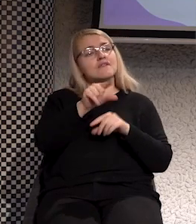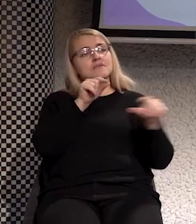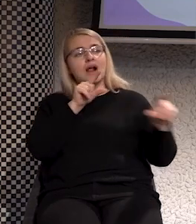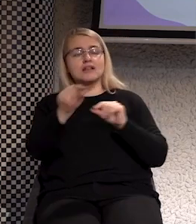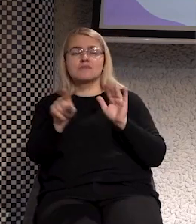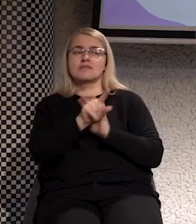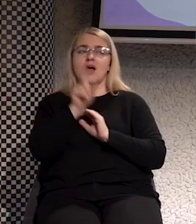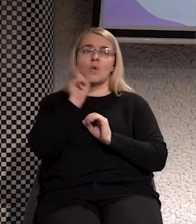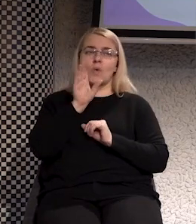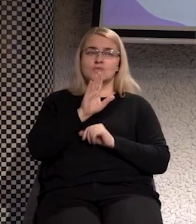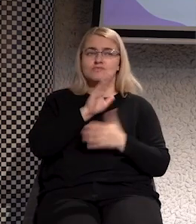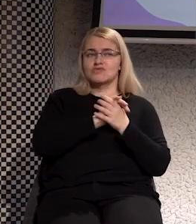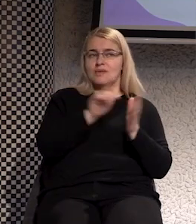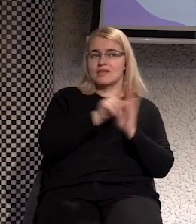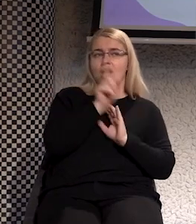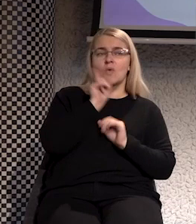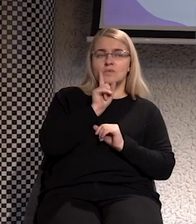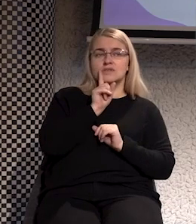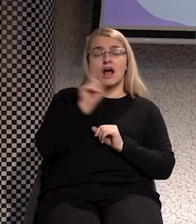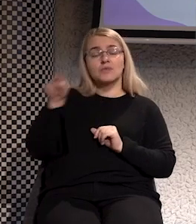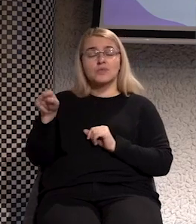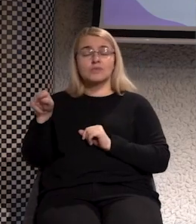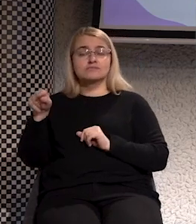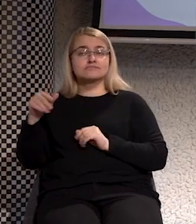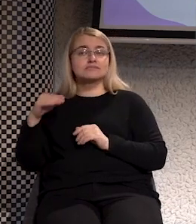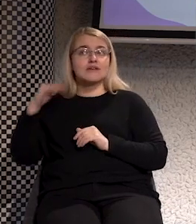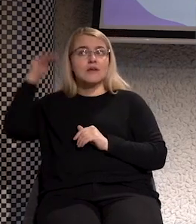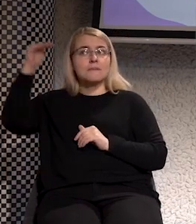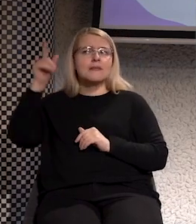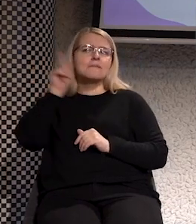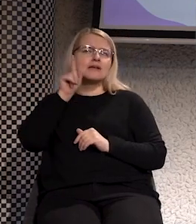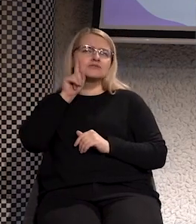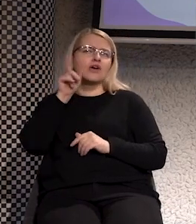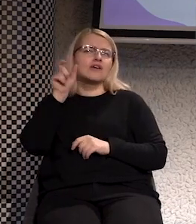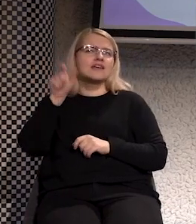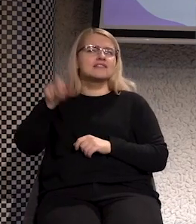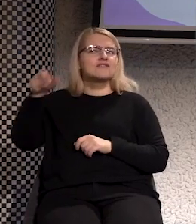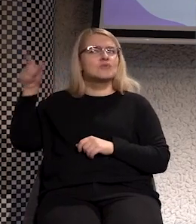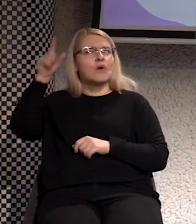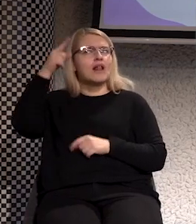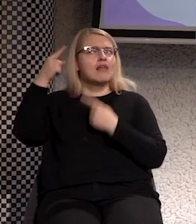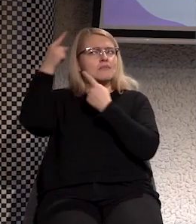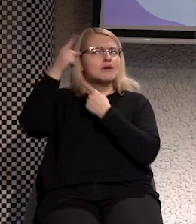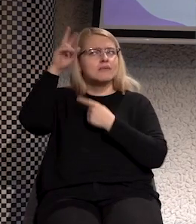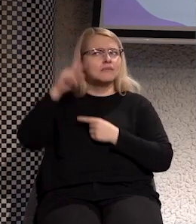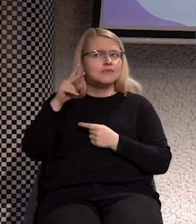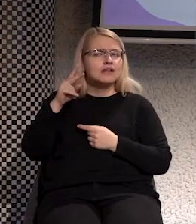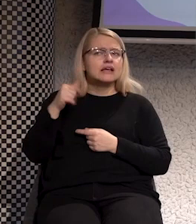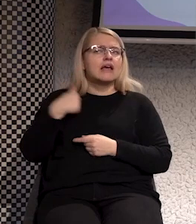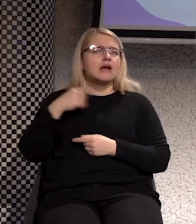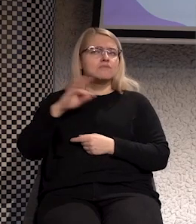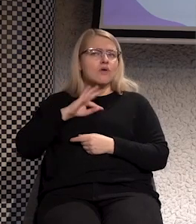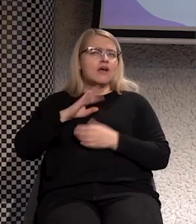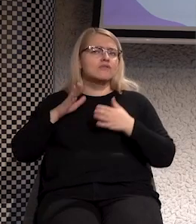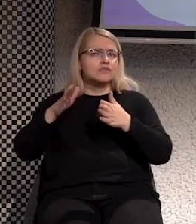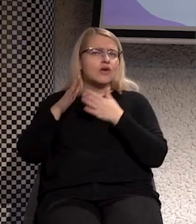w pierwszym dniu nazwaliśmy go nawet tak roboczo męskość indywidualna refleksja i bardziej przyglądaliśmy się temu, jak mi jest z moją męskością, jak wyglądała moja droga do